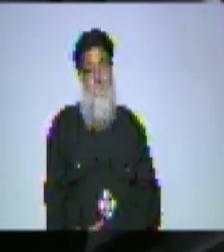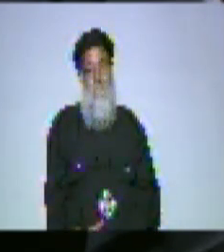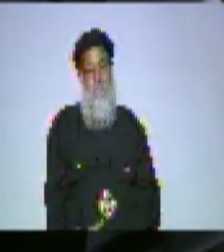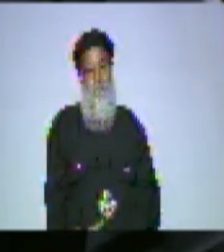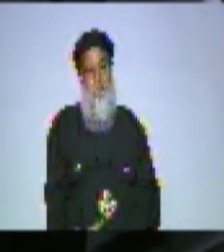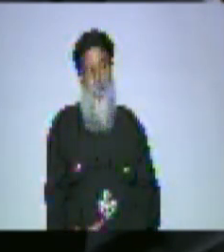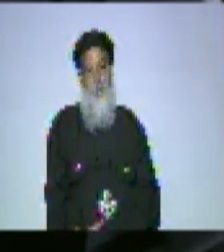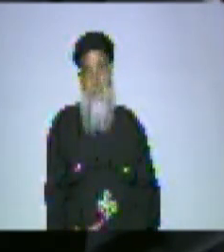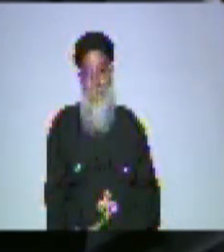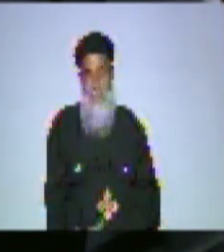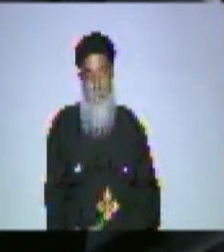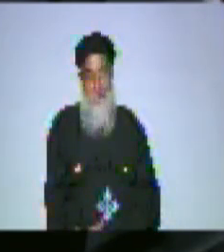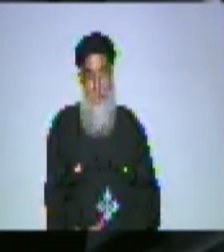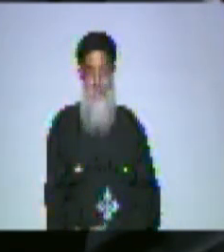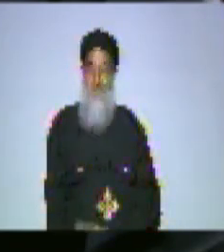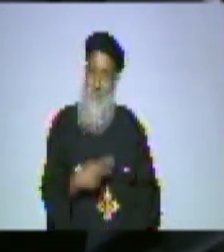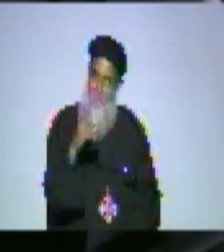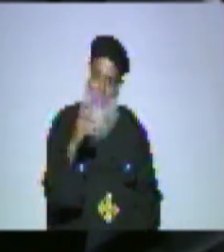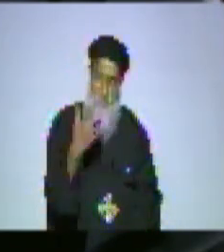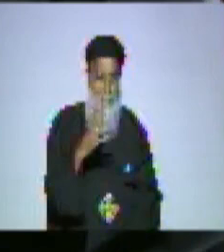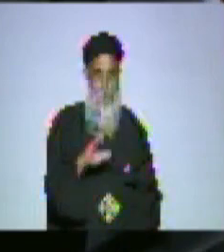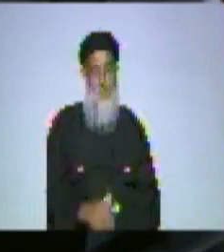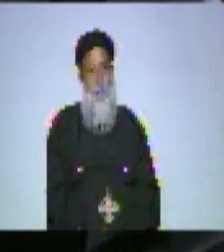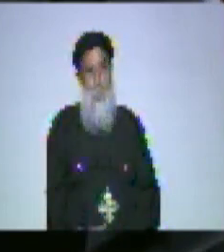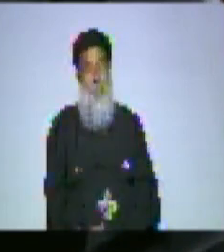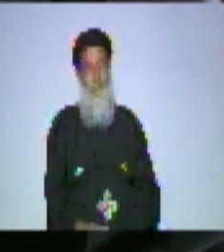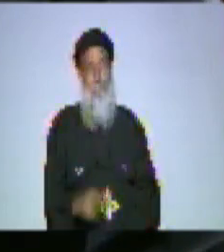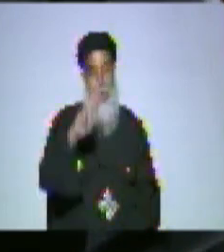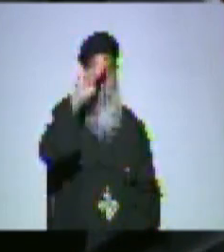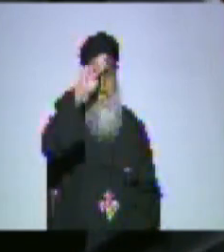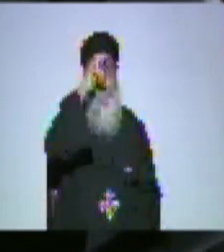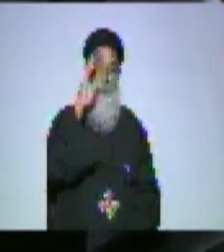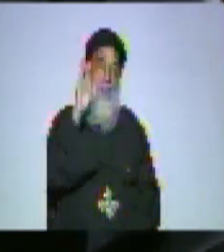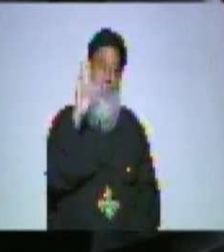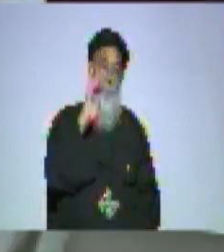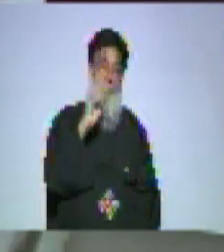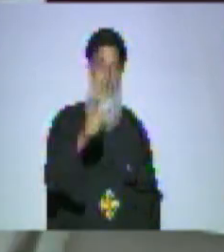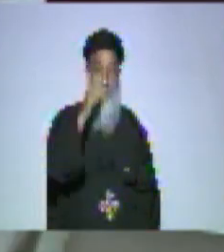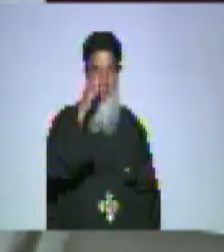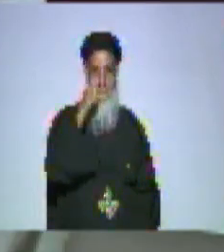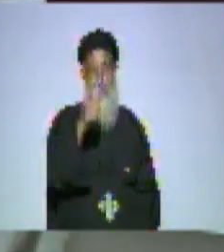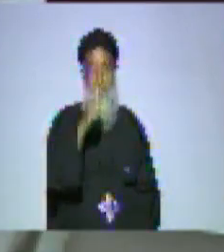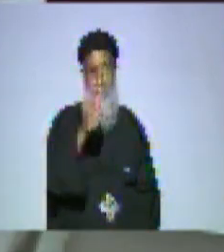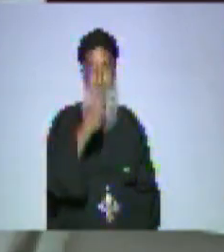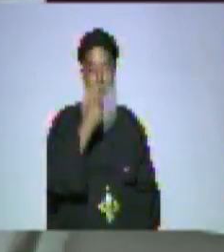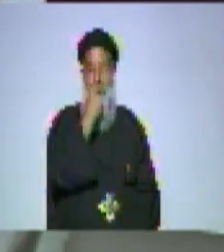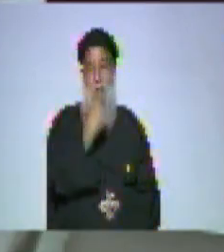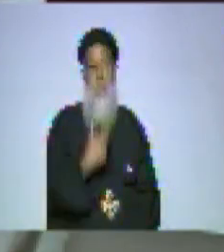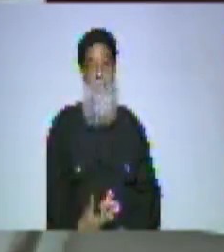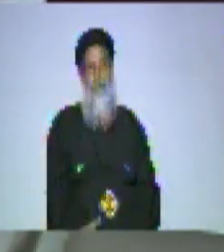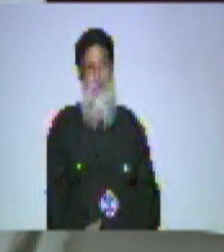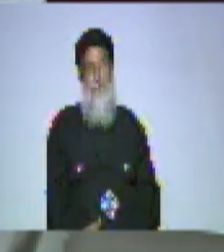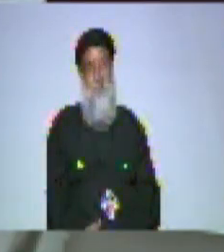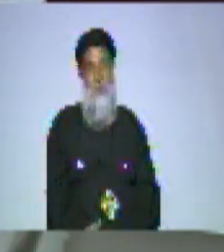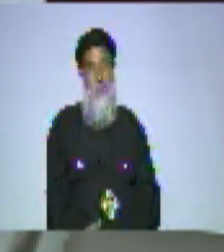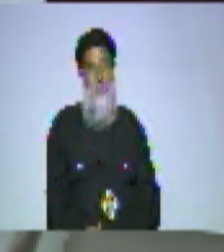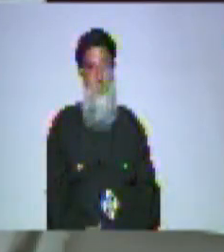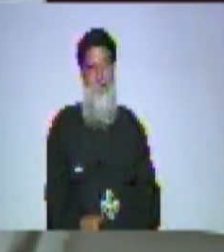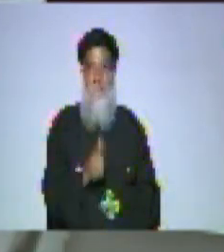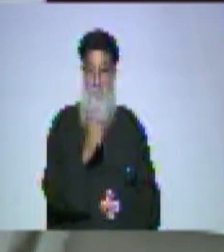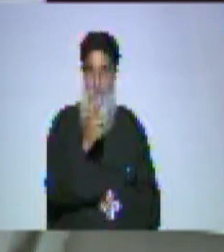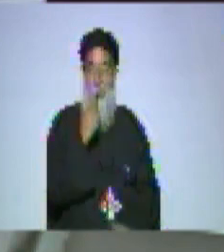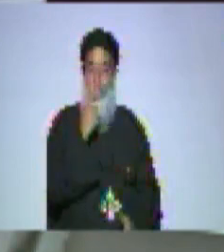يعني ينفع ده معنى روحي مفيد لكن لازم ناخذها